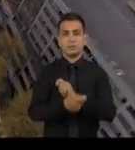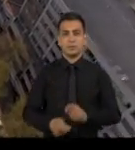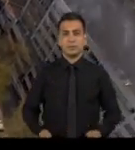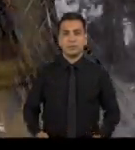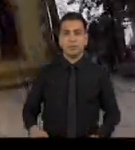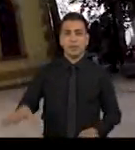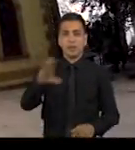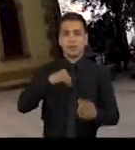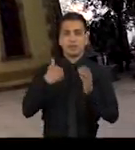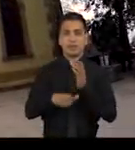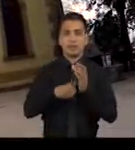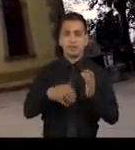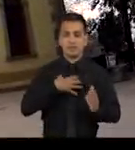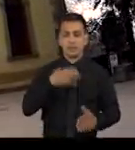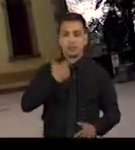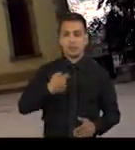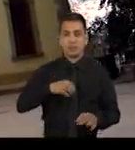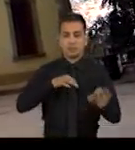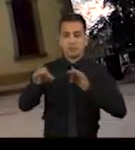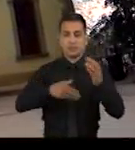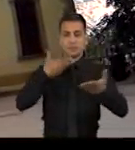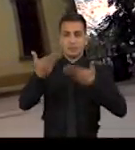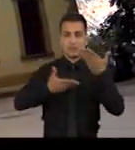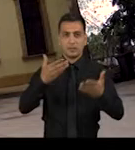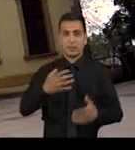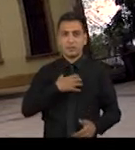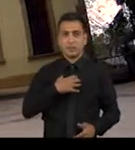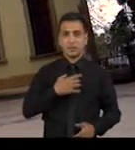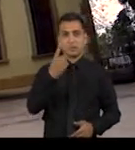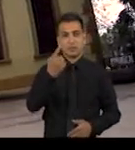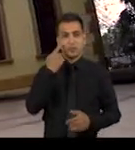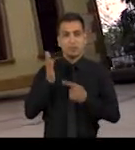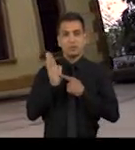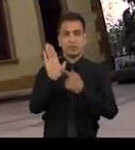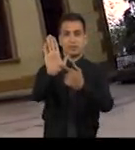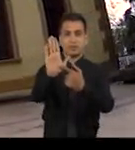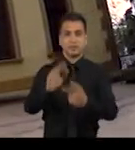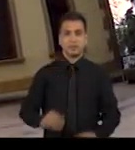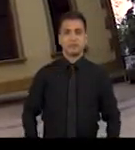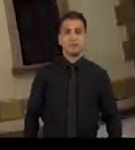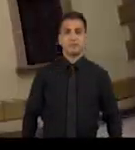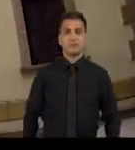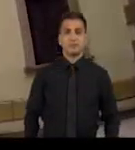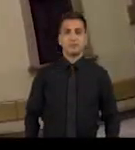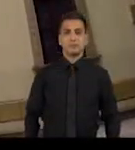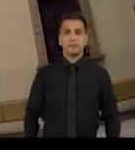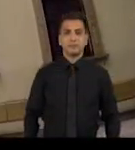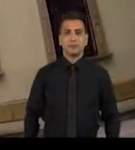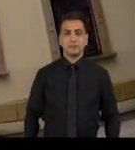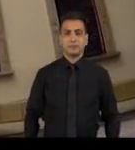uğramış, her dönemde kendine has mimari üslup kendisini bir şekilde hissettirmiştir.